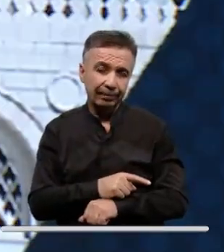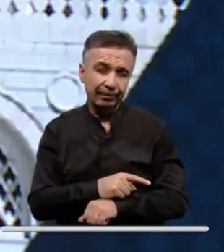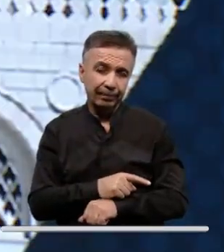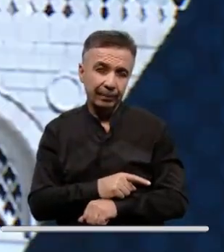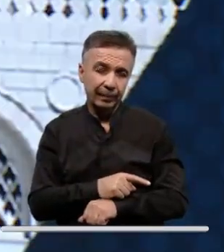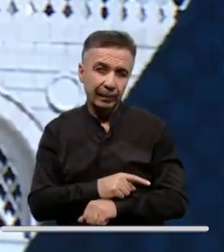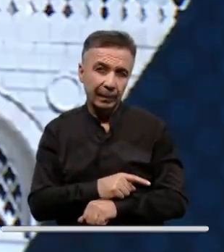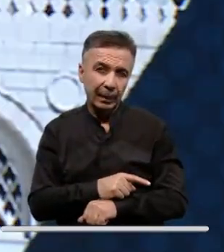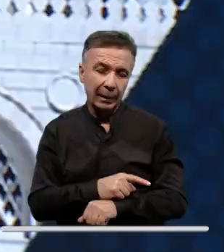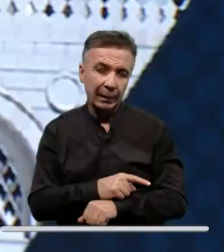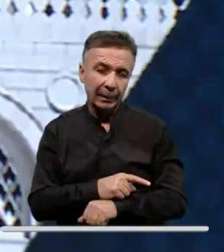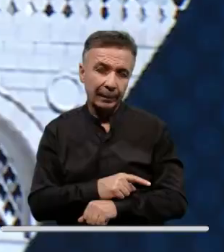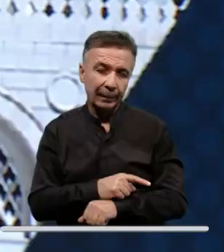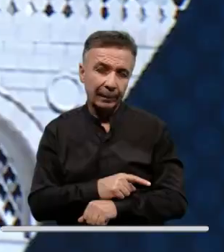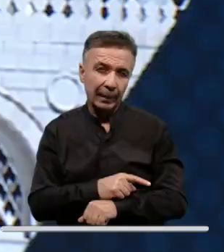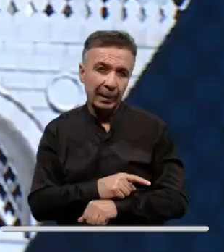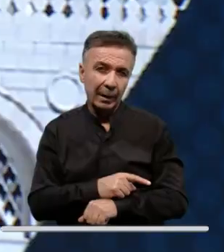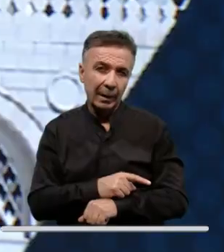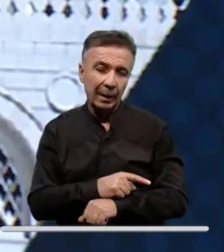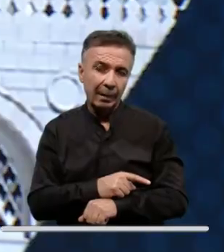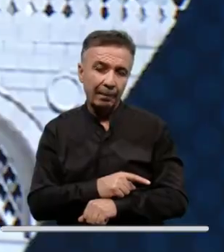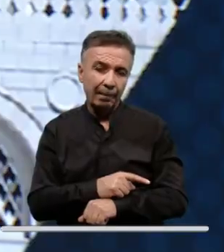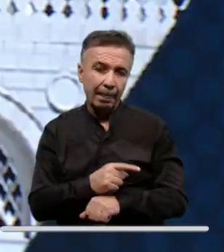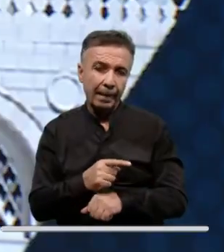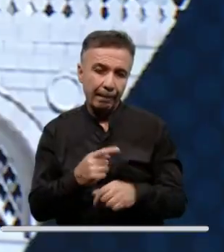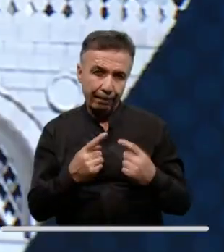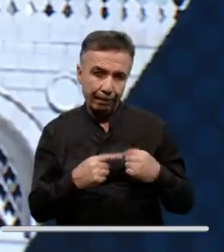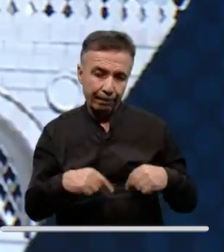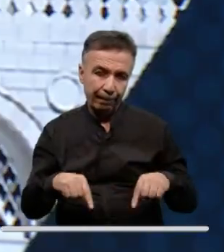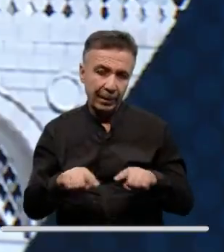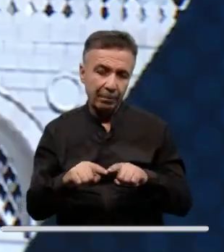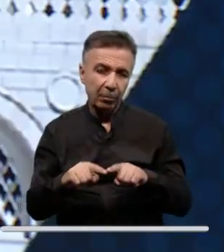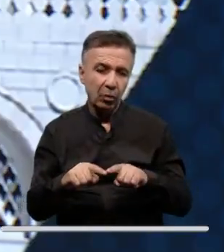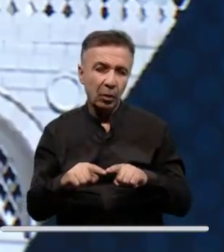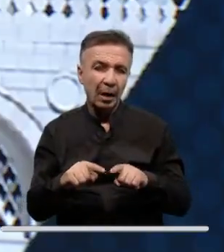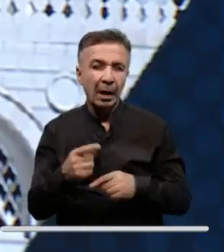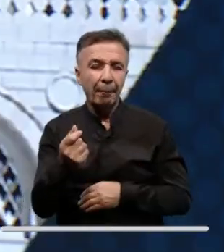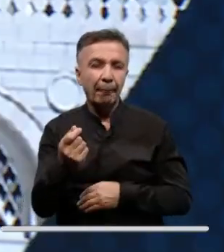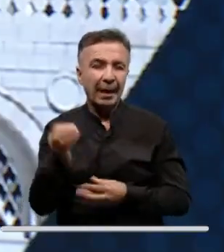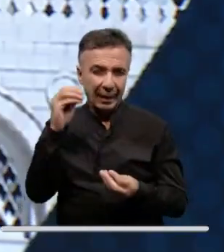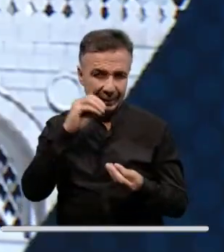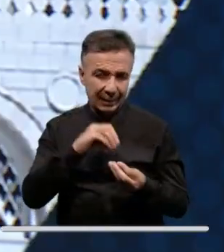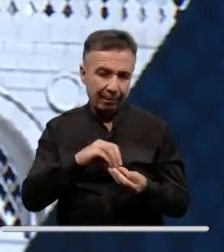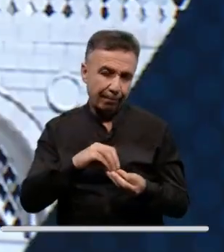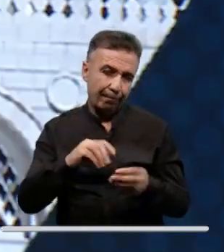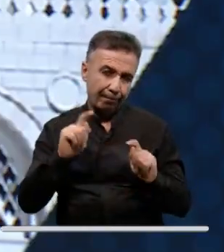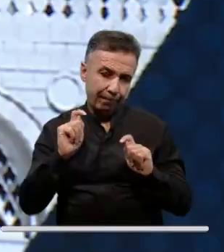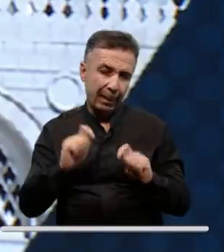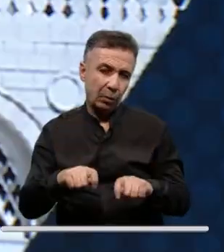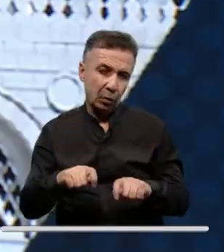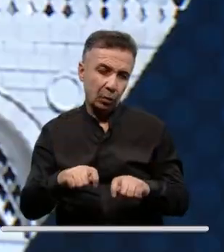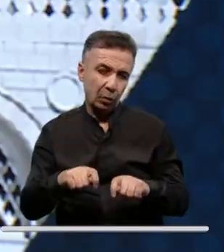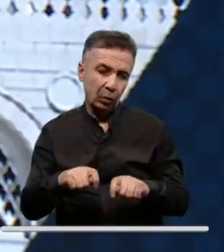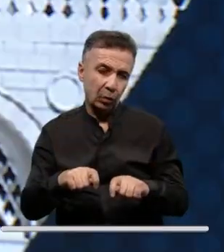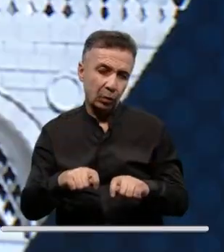imkanlar ölçüsünde satın alırsan Biz eee bir vade koyuyoruz yani artı bir